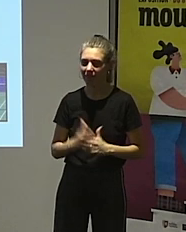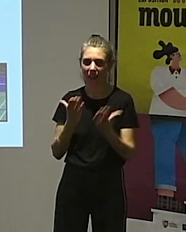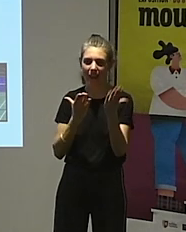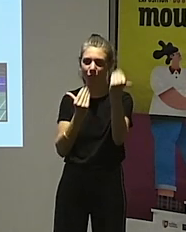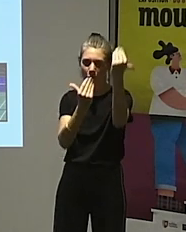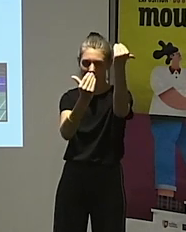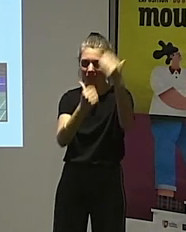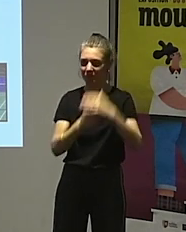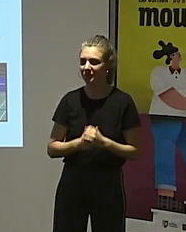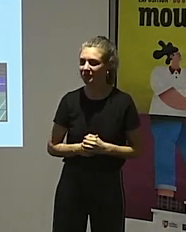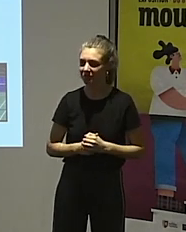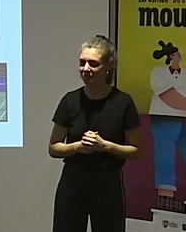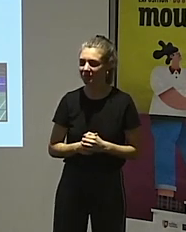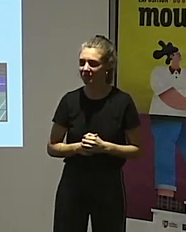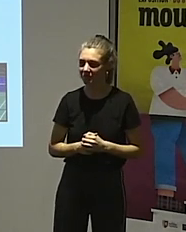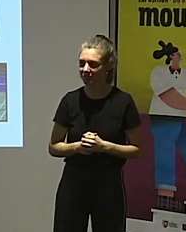Espoir.